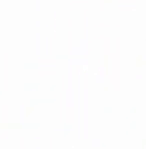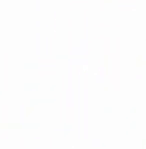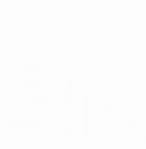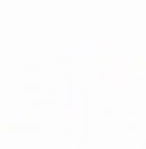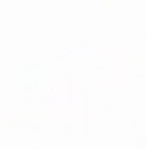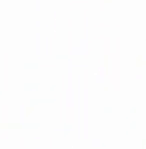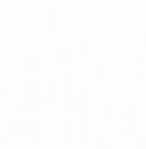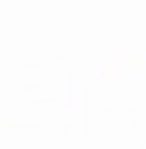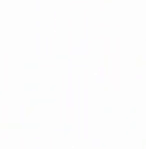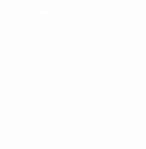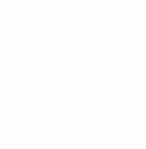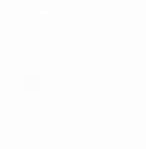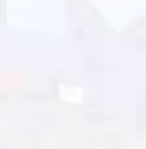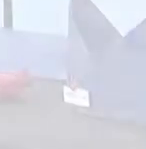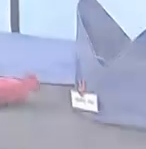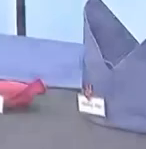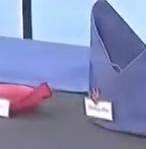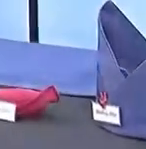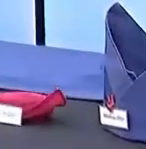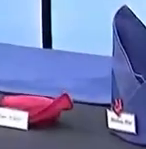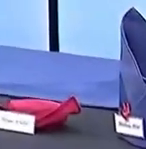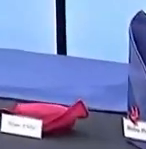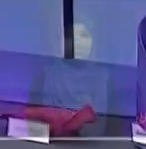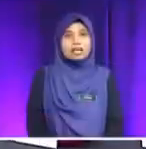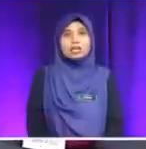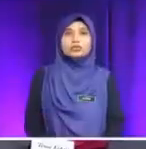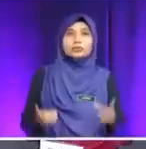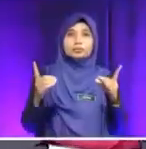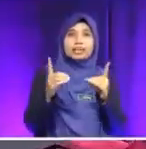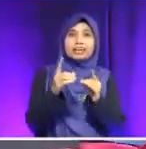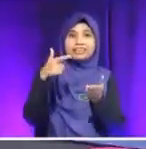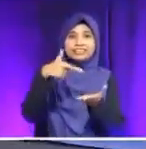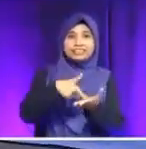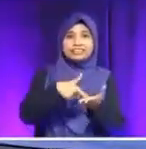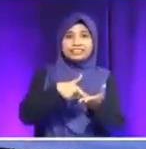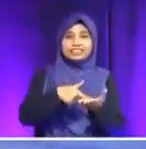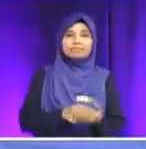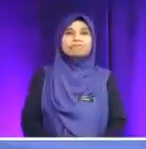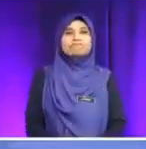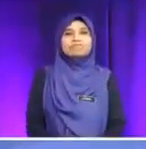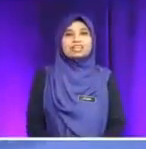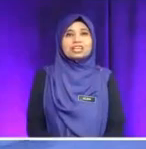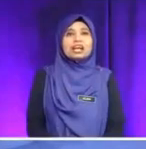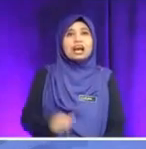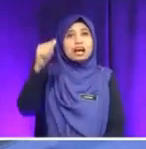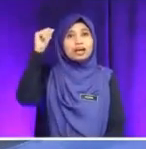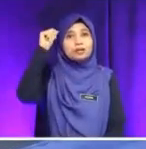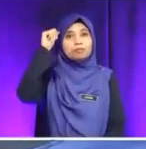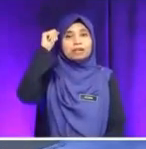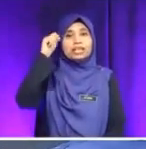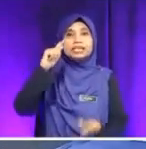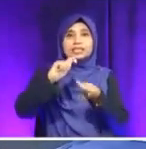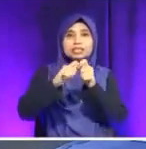Didik TV KPM. Baiklah, kembali bersama saya pada hari ini. Aiman Sufian Azman menemani